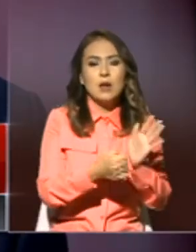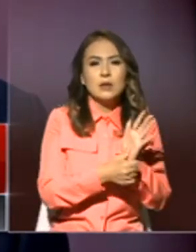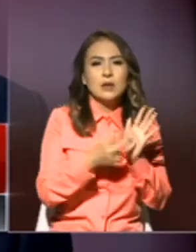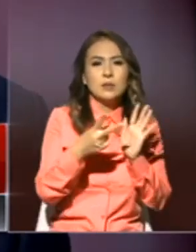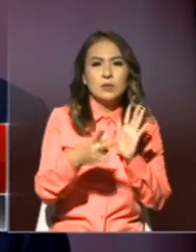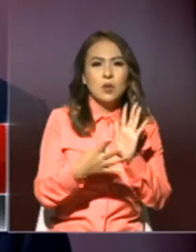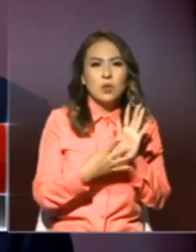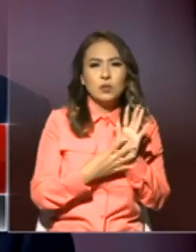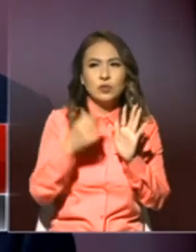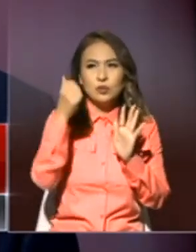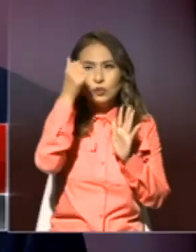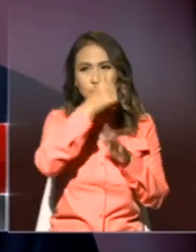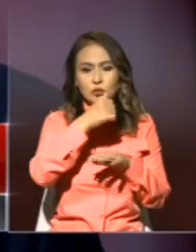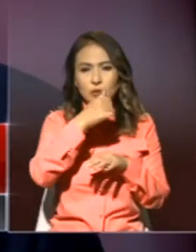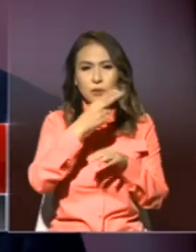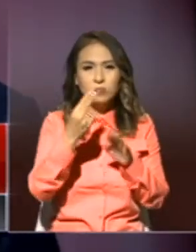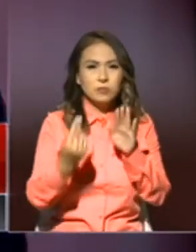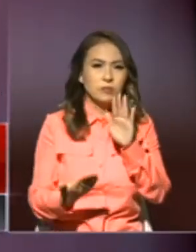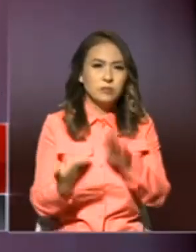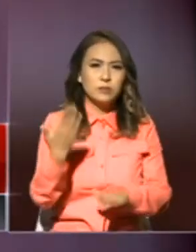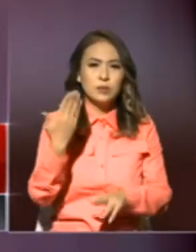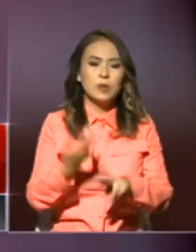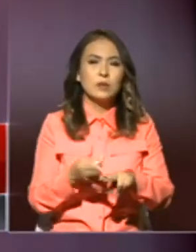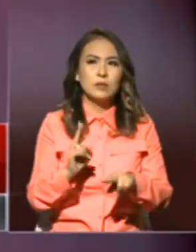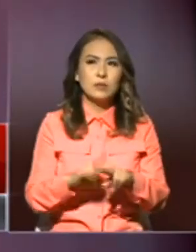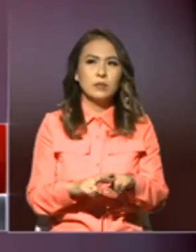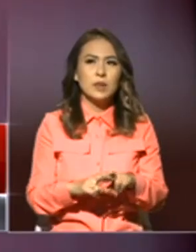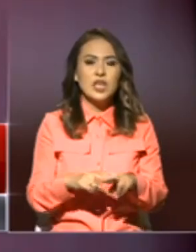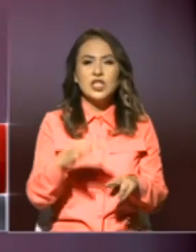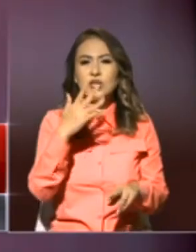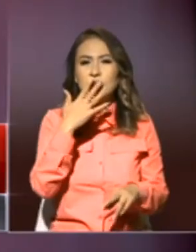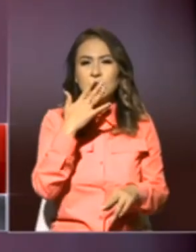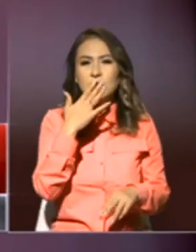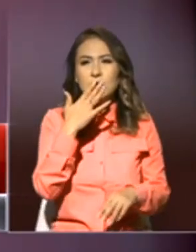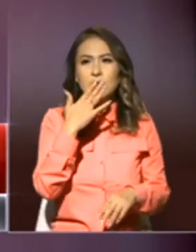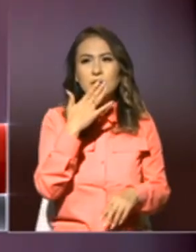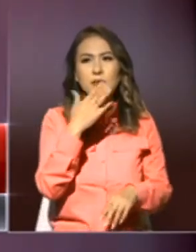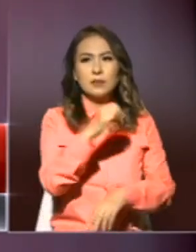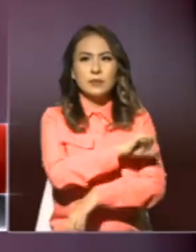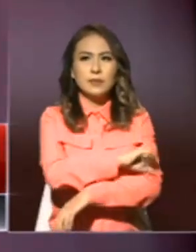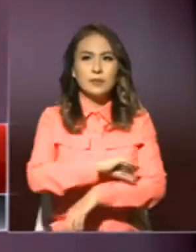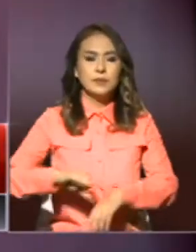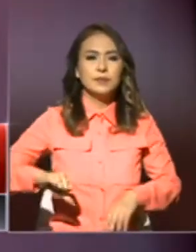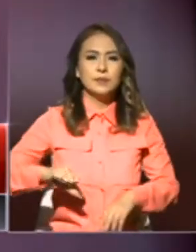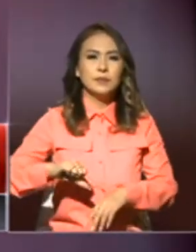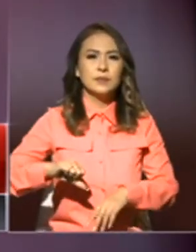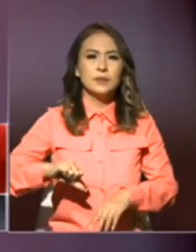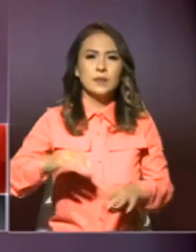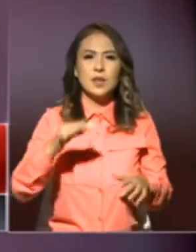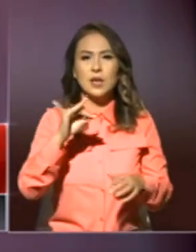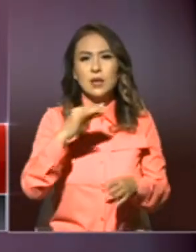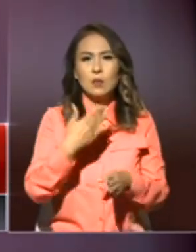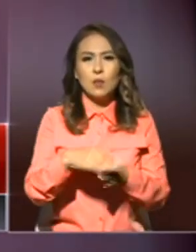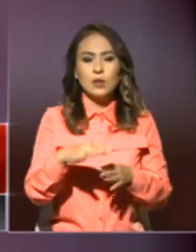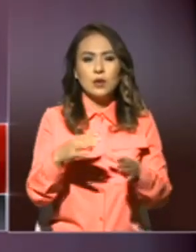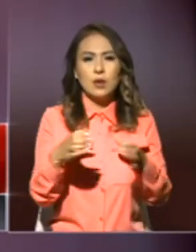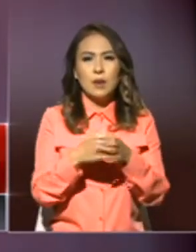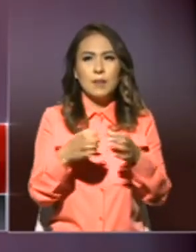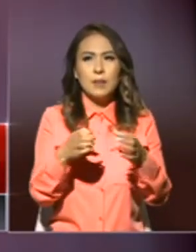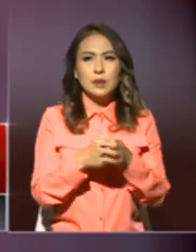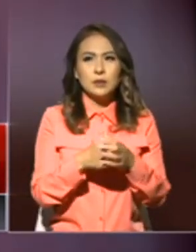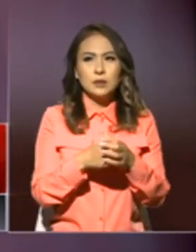жылға дейін ипотека нарықта шарықтап кеткені жаңағы шетелдік жаңағы ипотекалық компаниялардың пулдарды сатын жаңағы